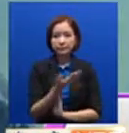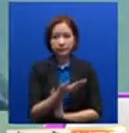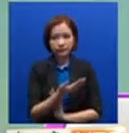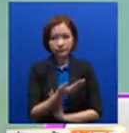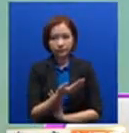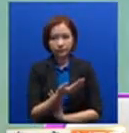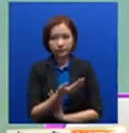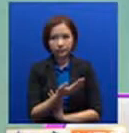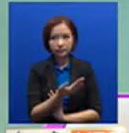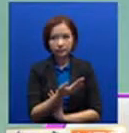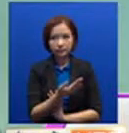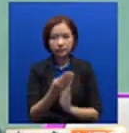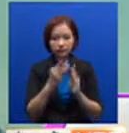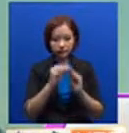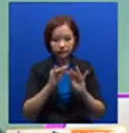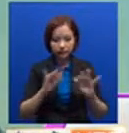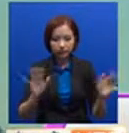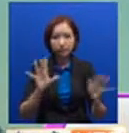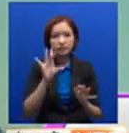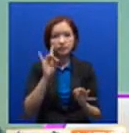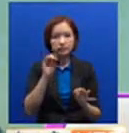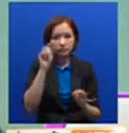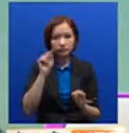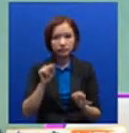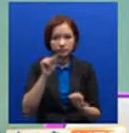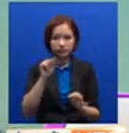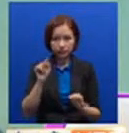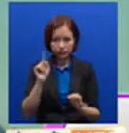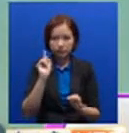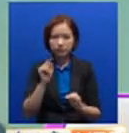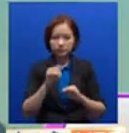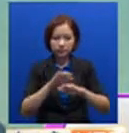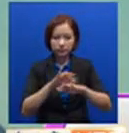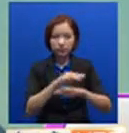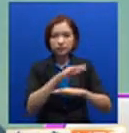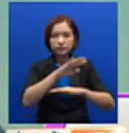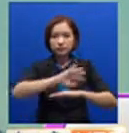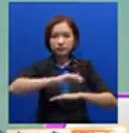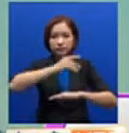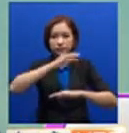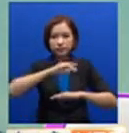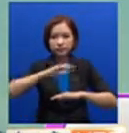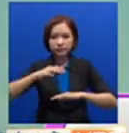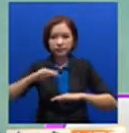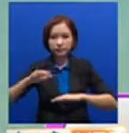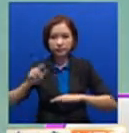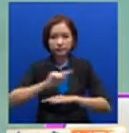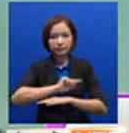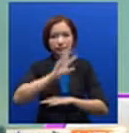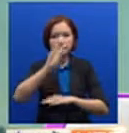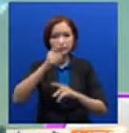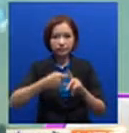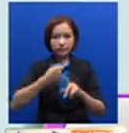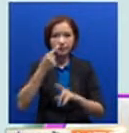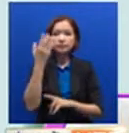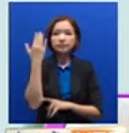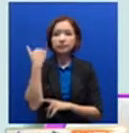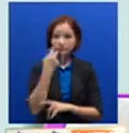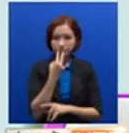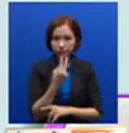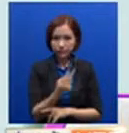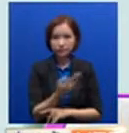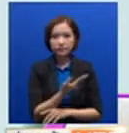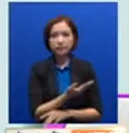จางไปแล้วถึงร้อยละ 80หลังจากที่พบว่ารออยู่บนผิวน้ำตั้งแต่เมื่อวันที่ 6มกราคมที่ผ่านมานาย